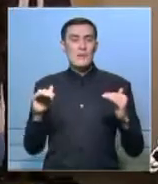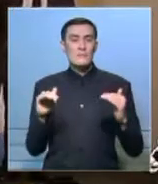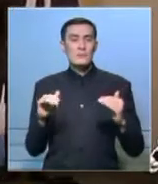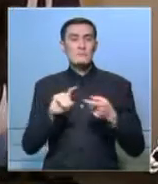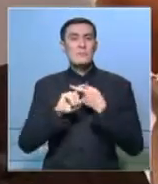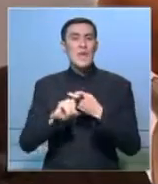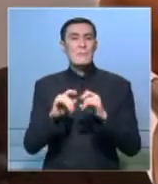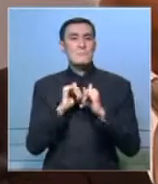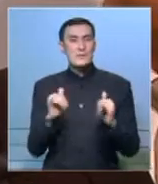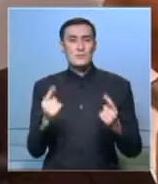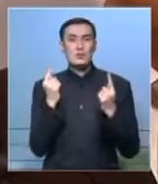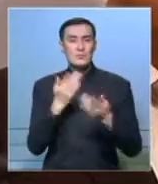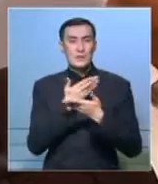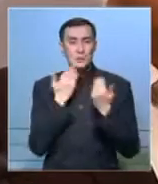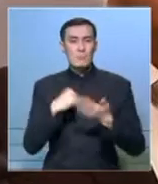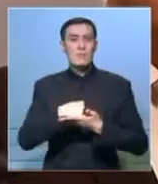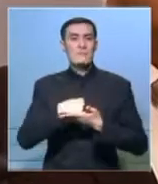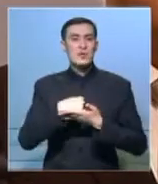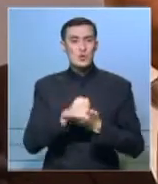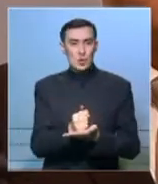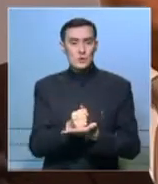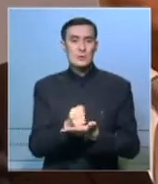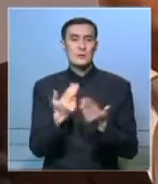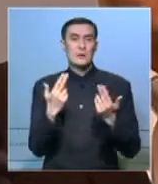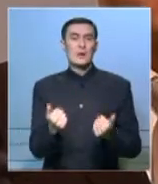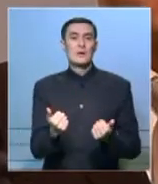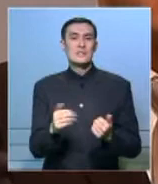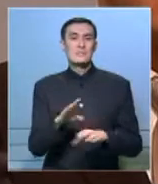эпидемии. Подтвержденных смертей от гриппа